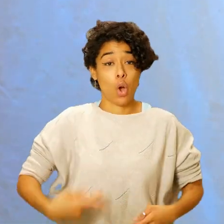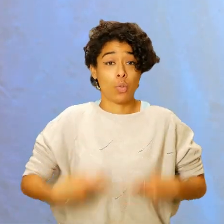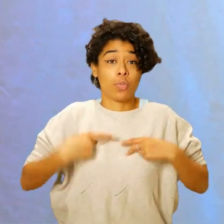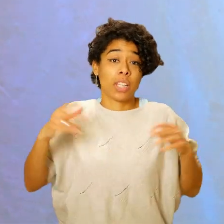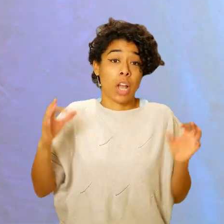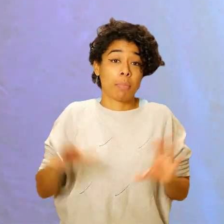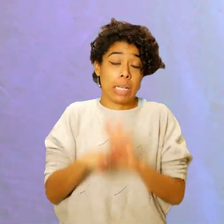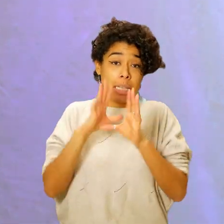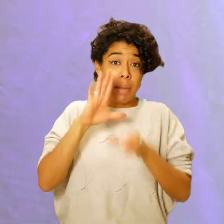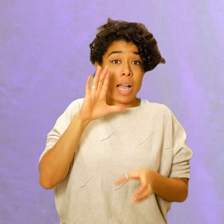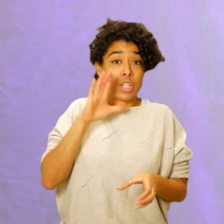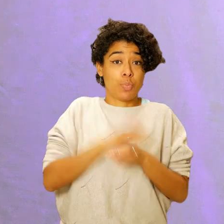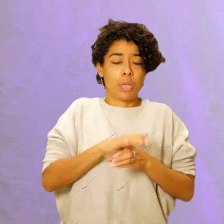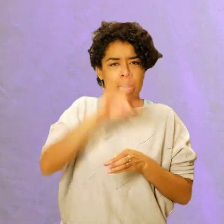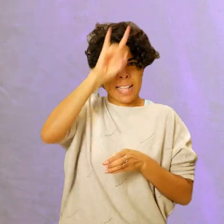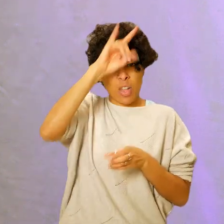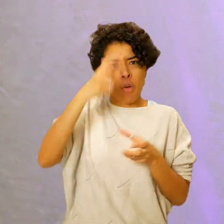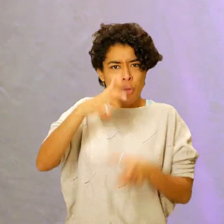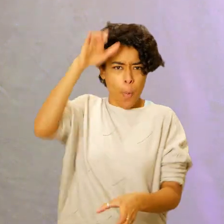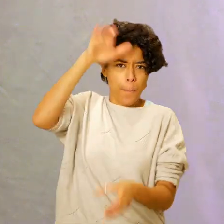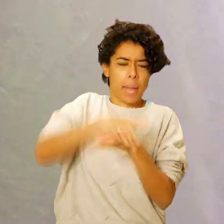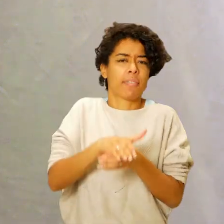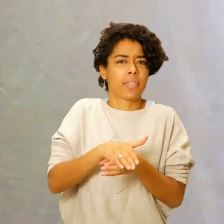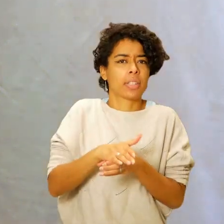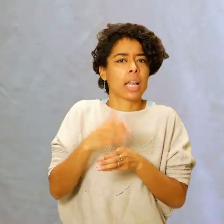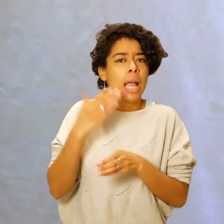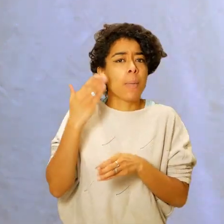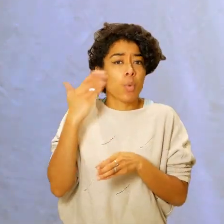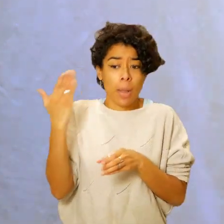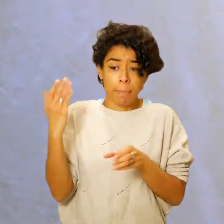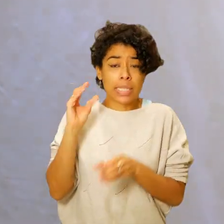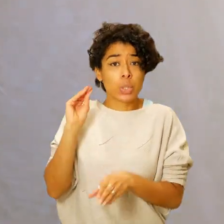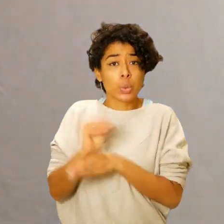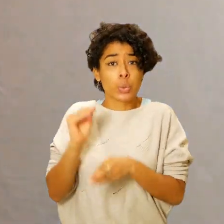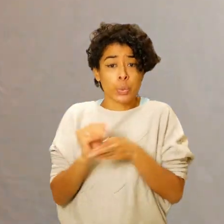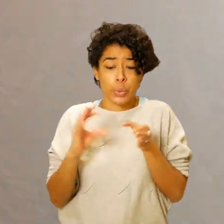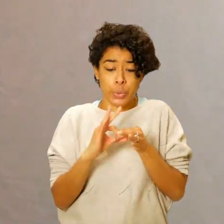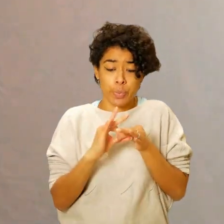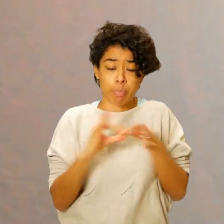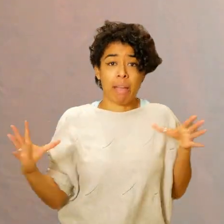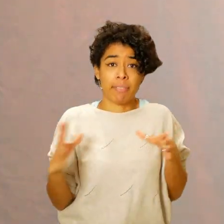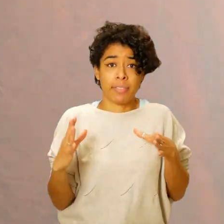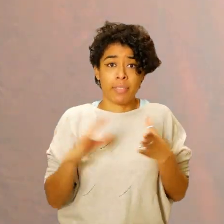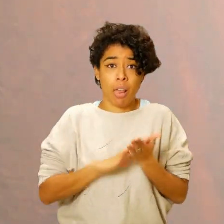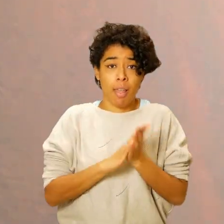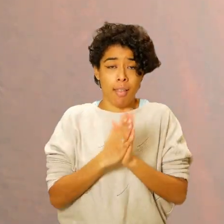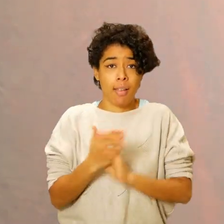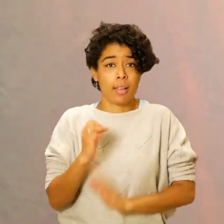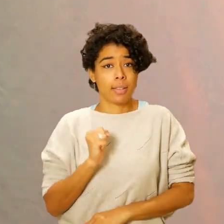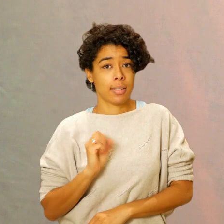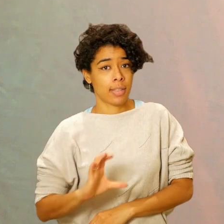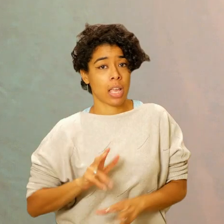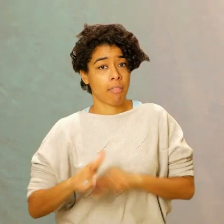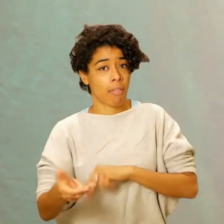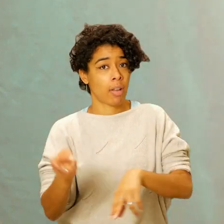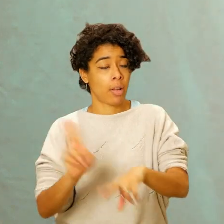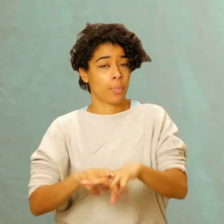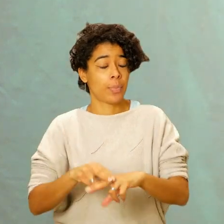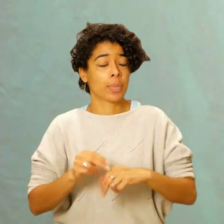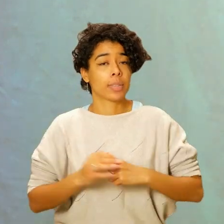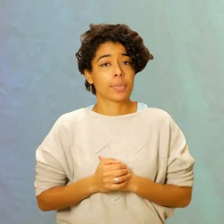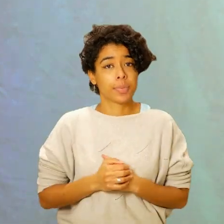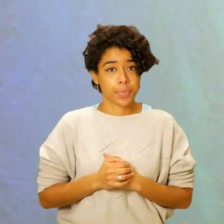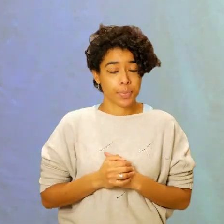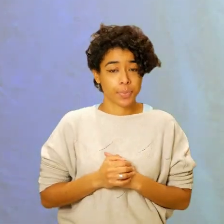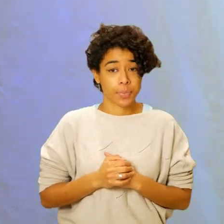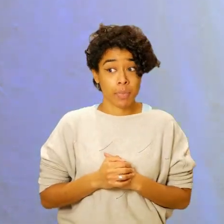veut boucher. Parce qu'il sait que si on n'est plus connecté à la source, alors on va s'assécher et on va mourir. Donc il est